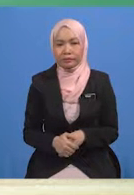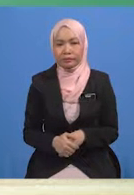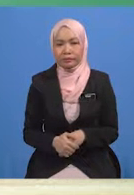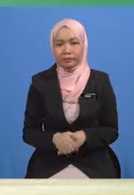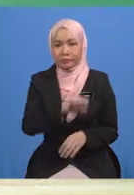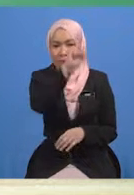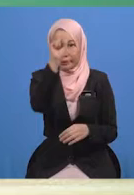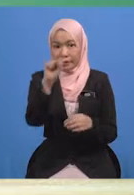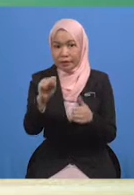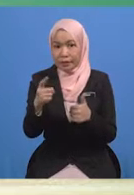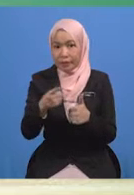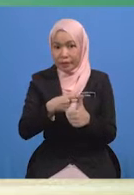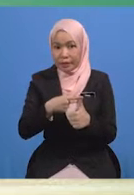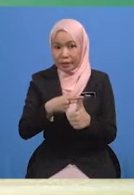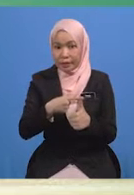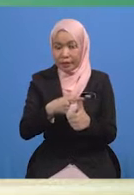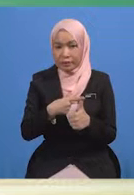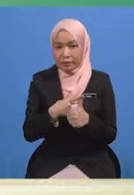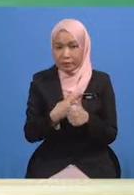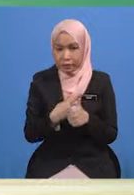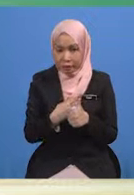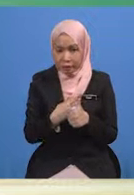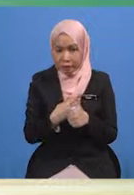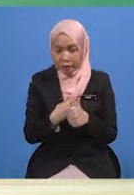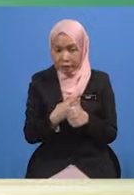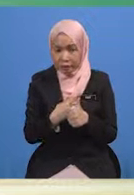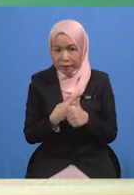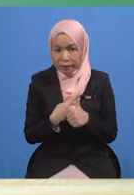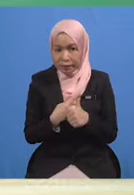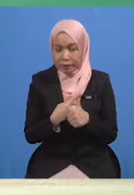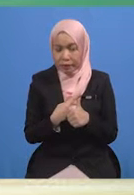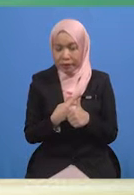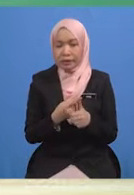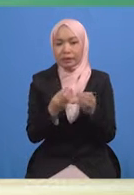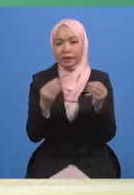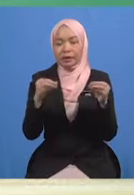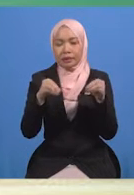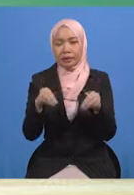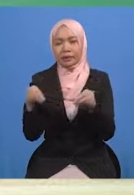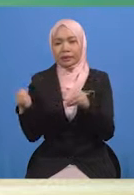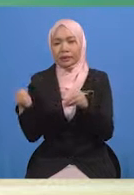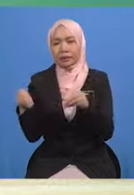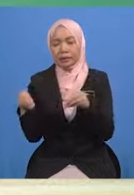Soalan pertama, sayur sawi. Jawapannya, tanah kebun.